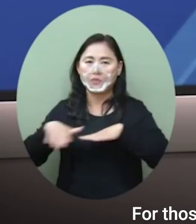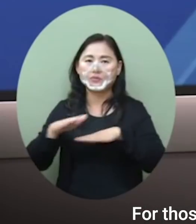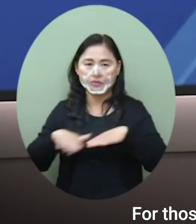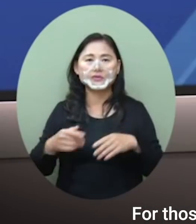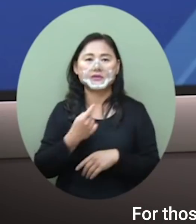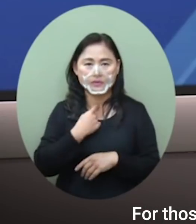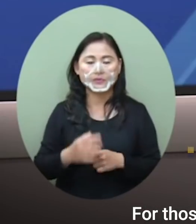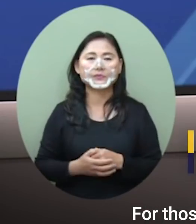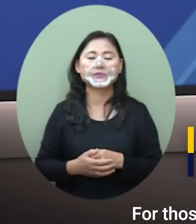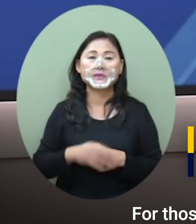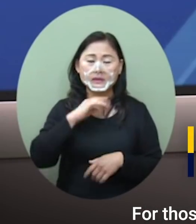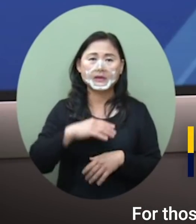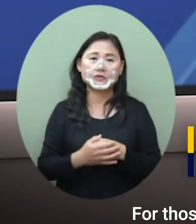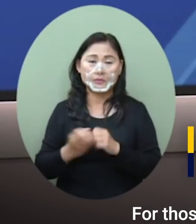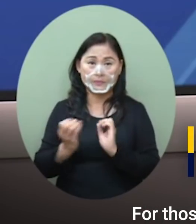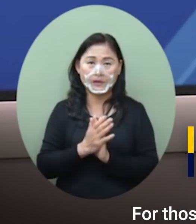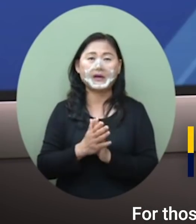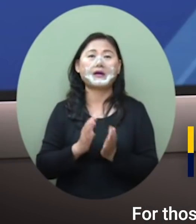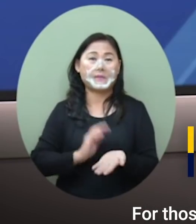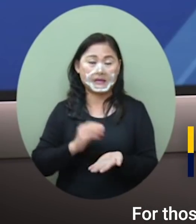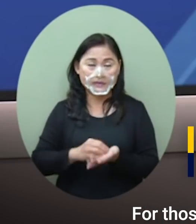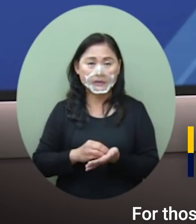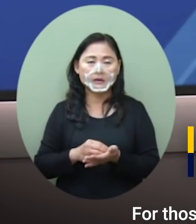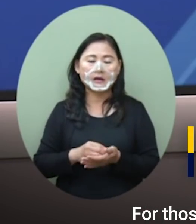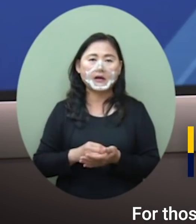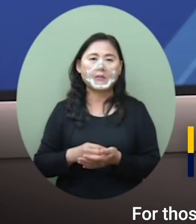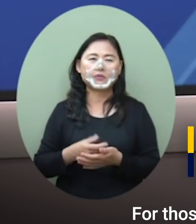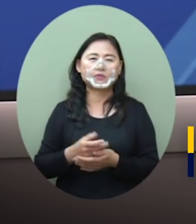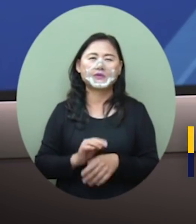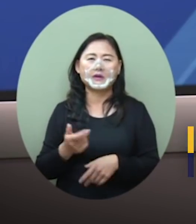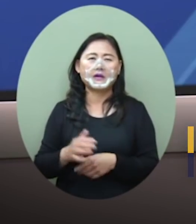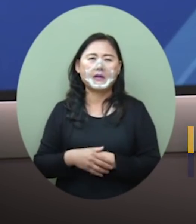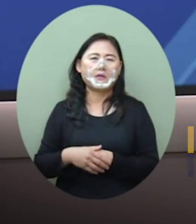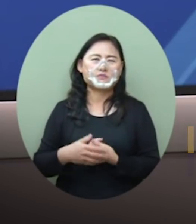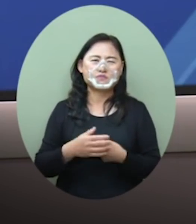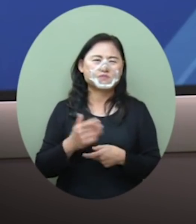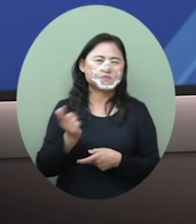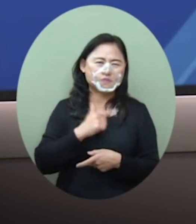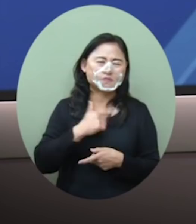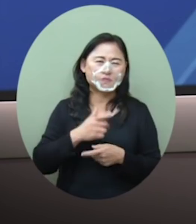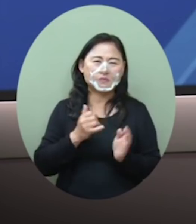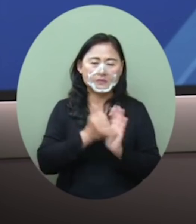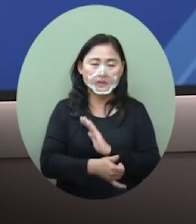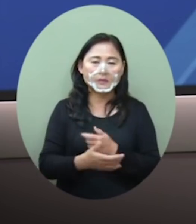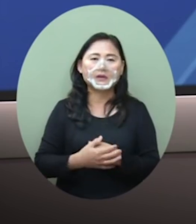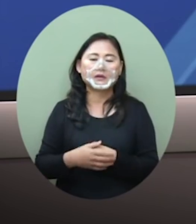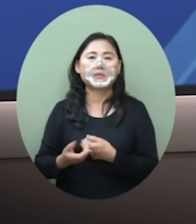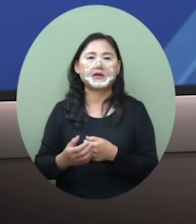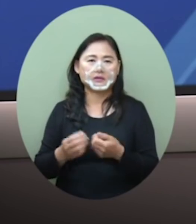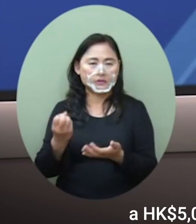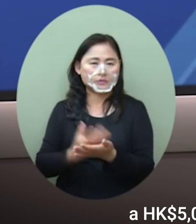如果这些确诊人士是拒绝配合入住社区隔离设施，可能会触犯了危防嘅公职人员的罪